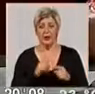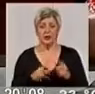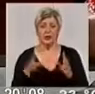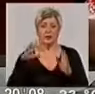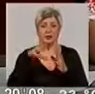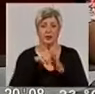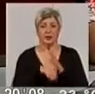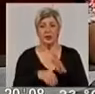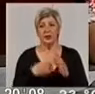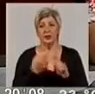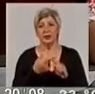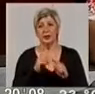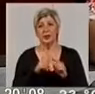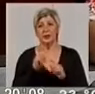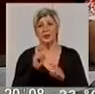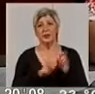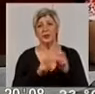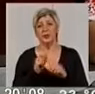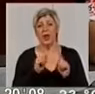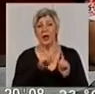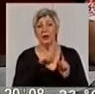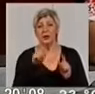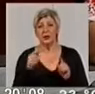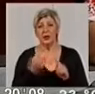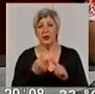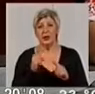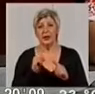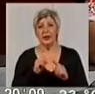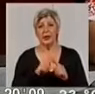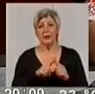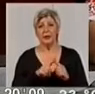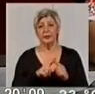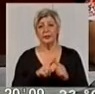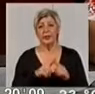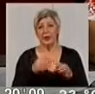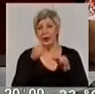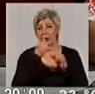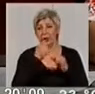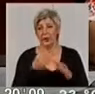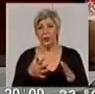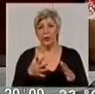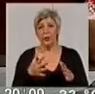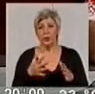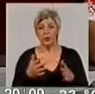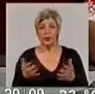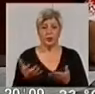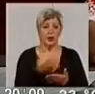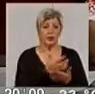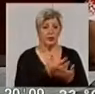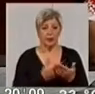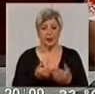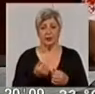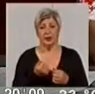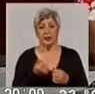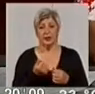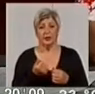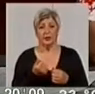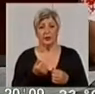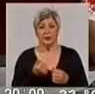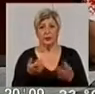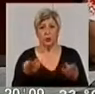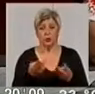саме підприємств, так. Ті, які, я ж чому і говорю, ті, які не можуть, скажімо, набрати певну кількість дітей за рахунок тих